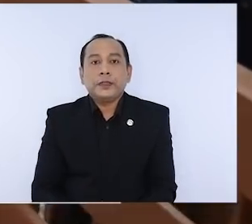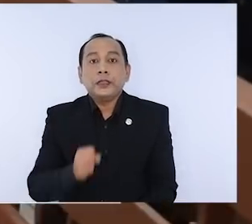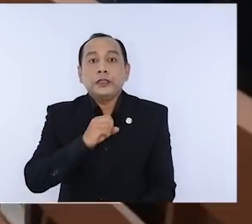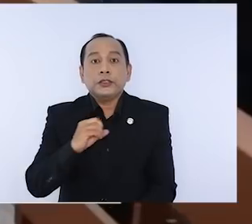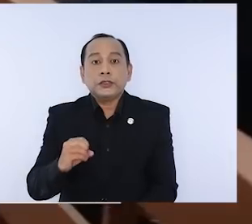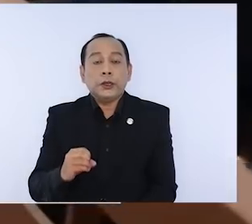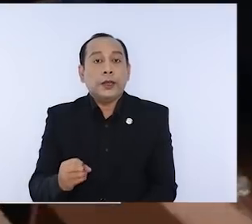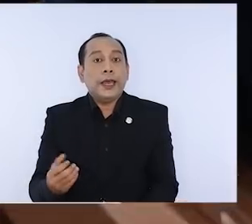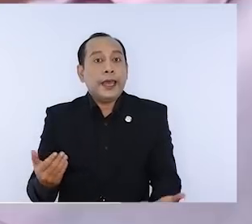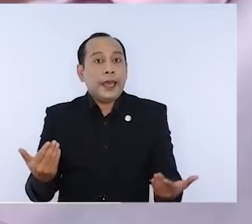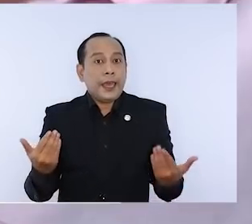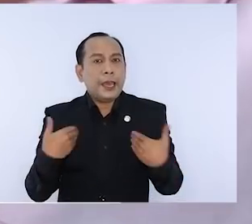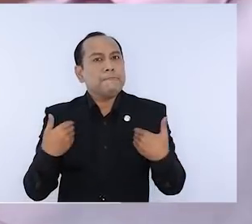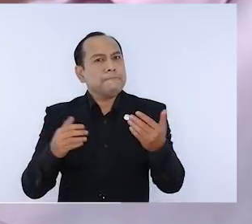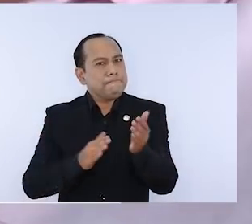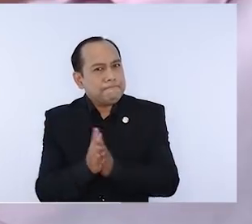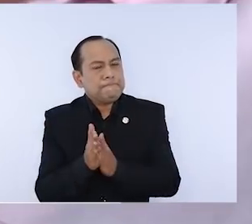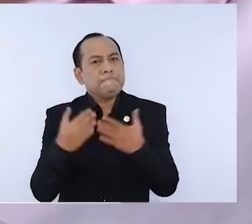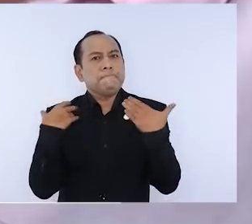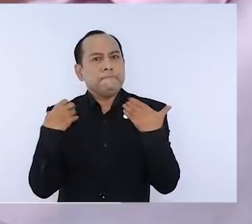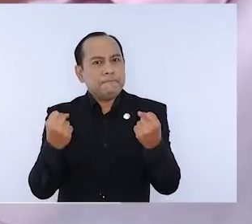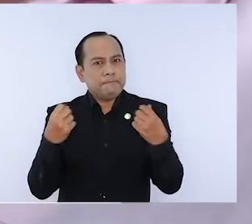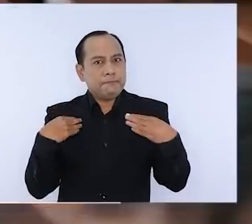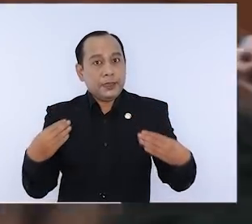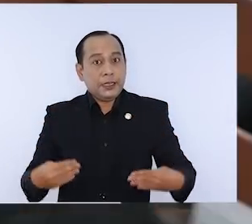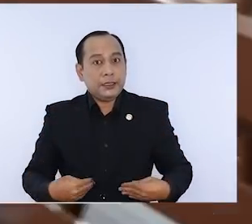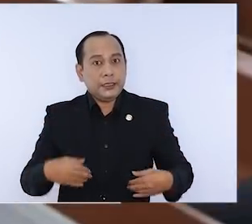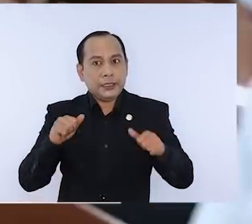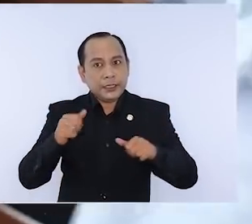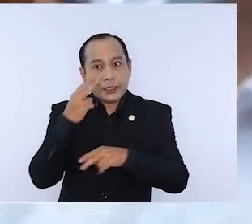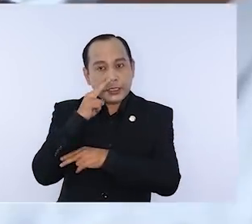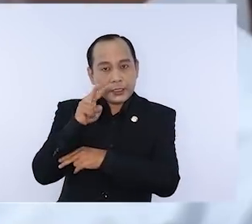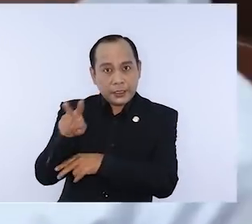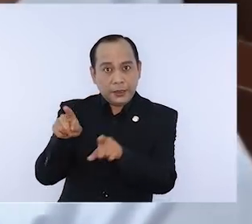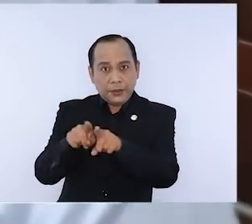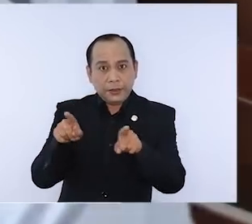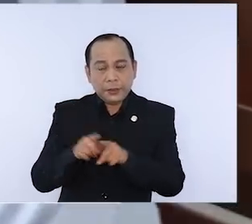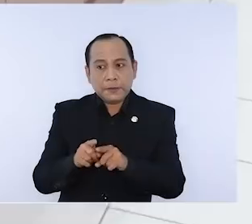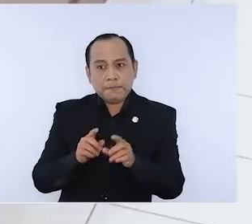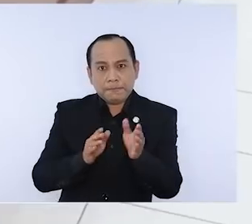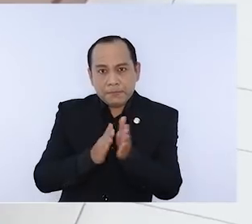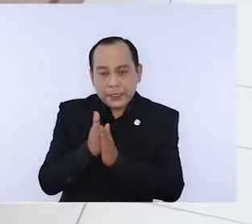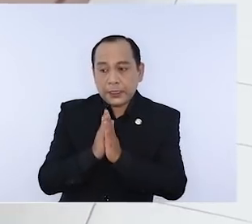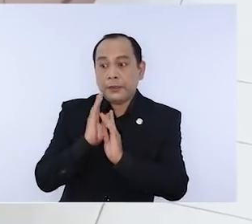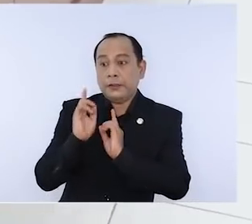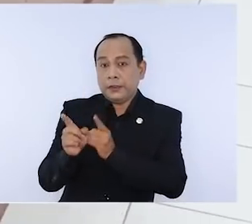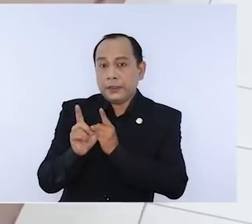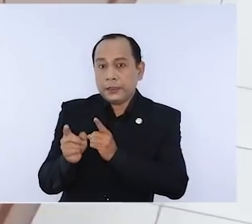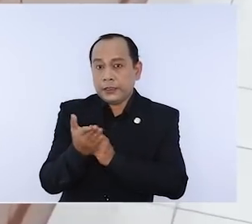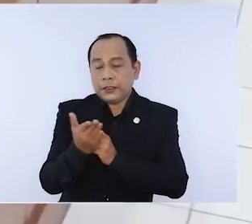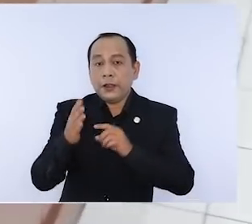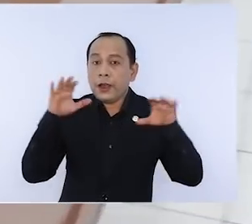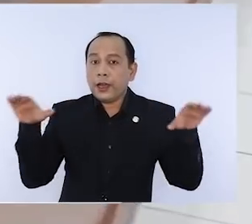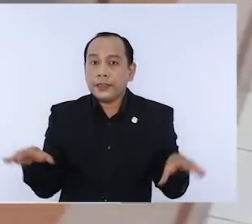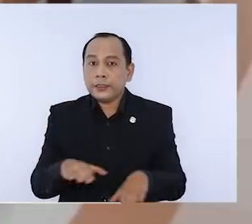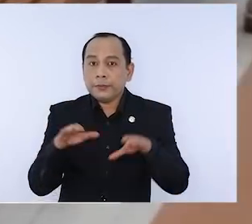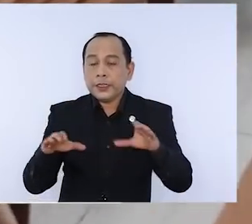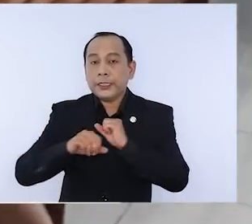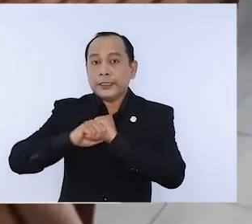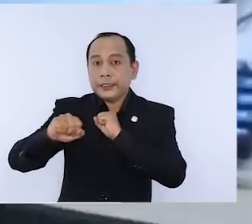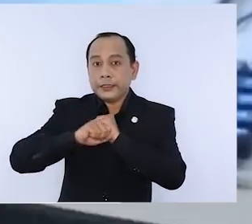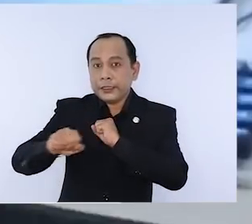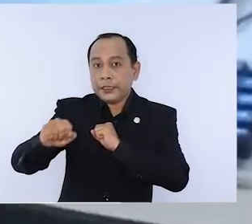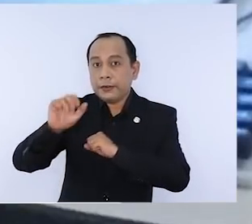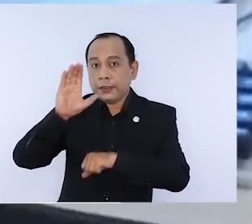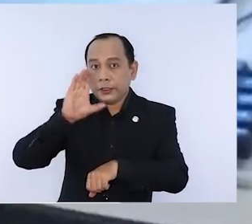ang pagkakaroon ng masigla at malakas na pangangatawan ay makikita rin sa masiglang pagtugon ng mga kapatid sa mga aktibidad na